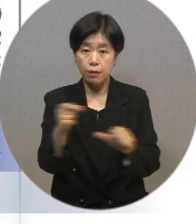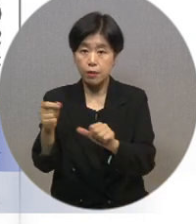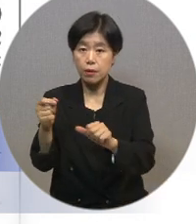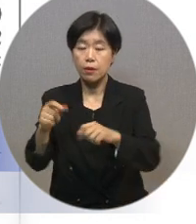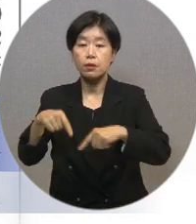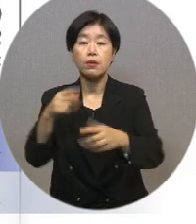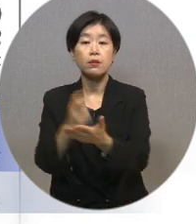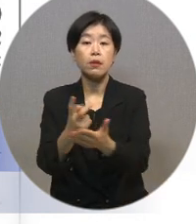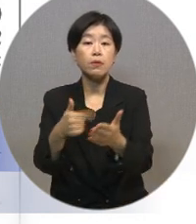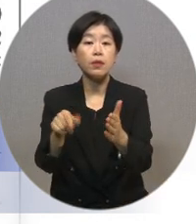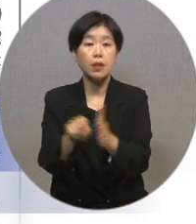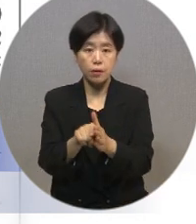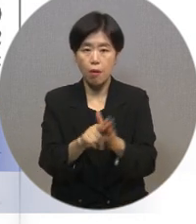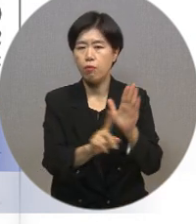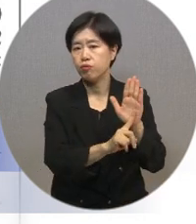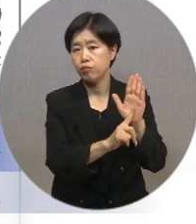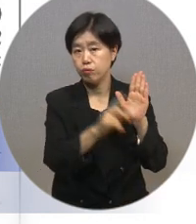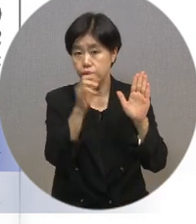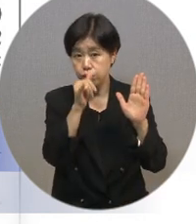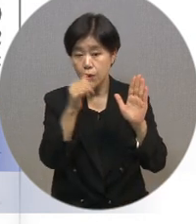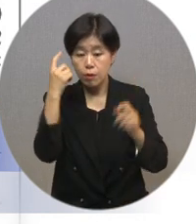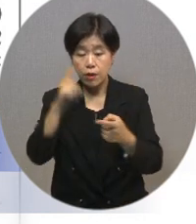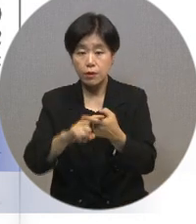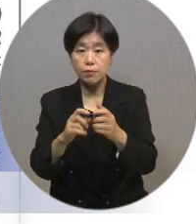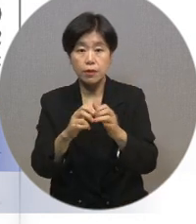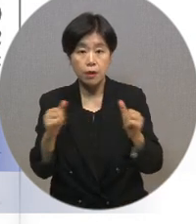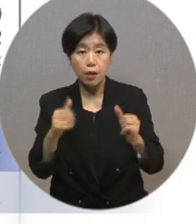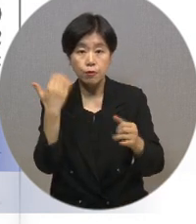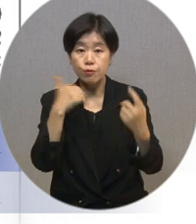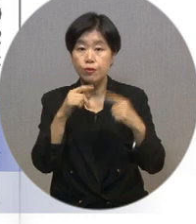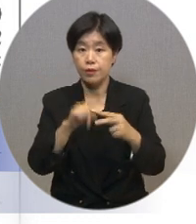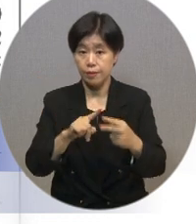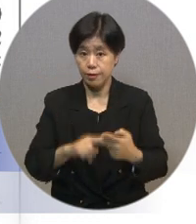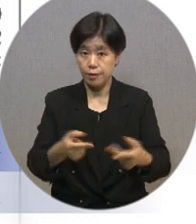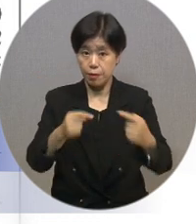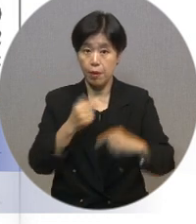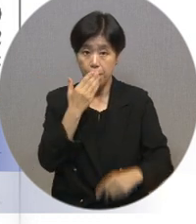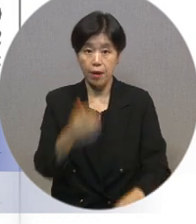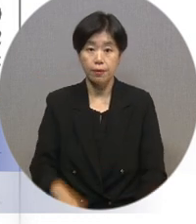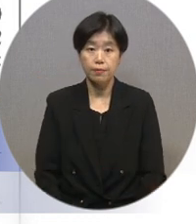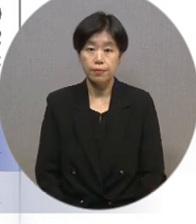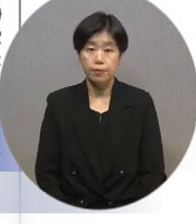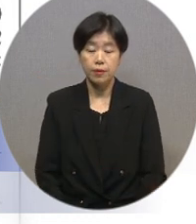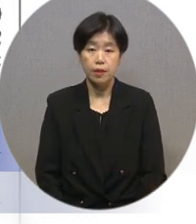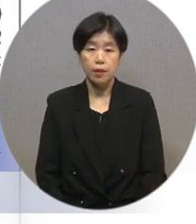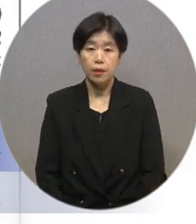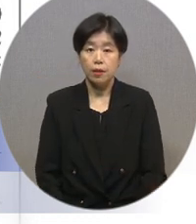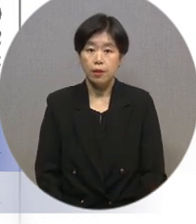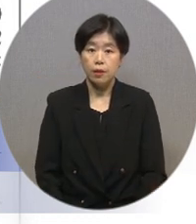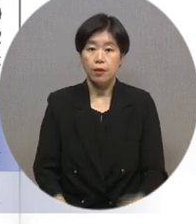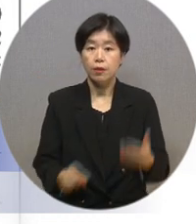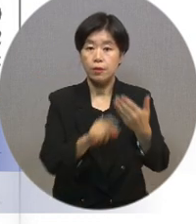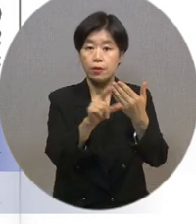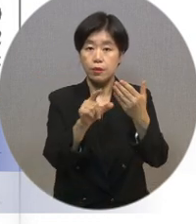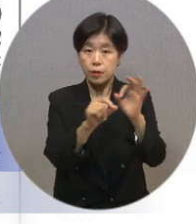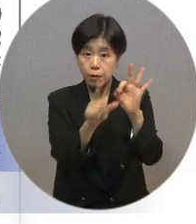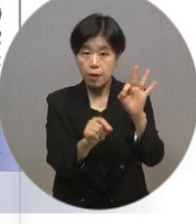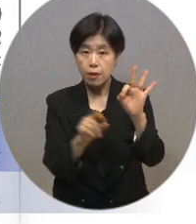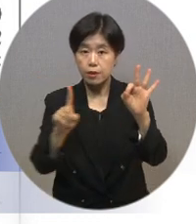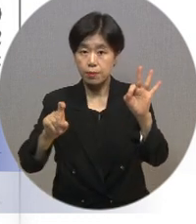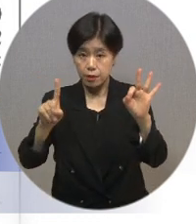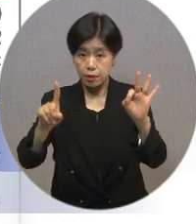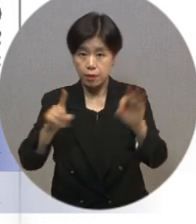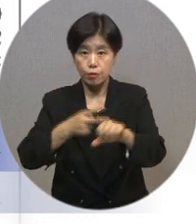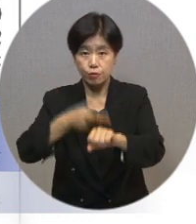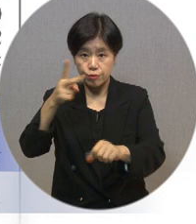위해 계획됐으며 관심 있는 국민은 누구나 참여할 수 있습니다 공모전은 다음 달 11일 오후 시까지